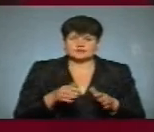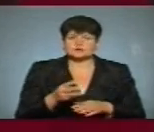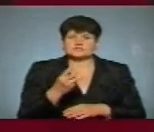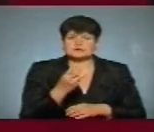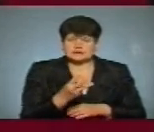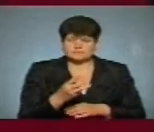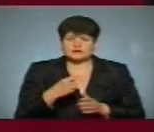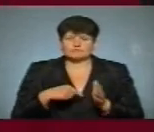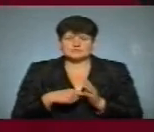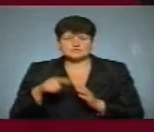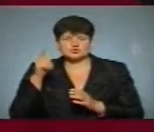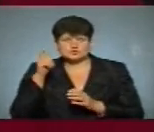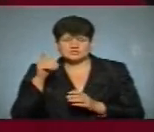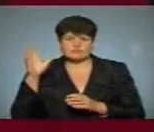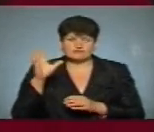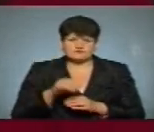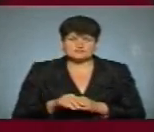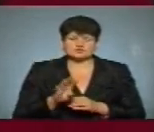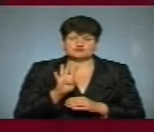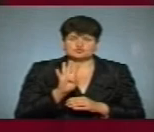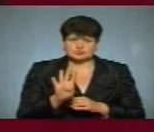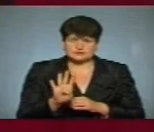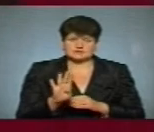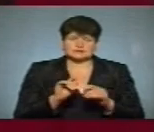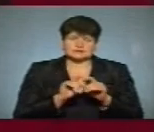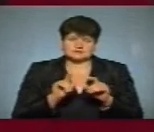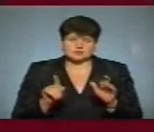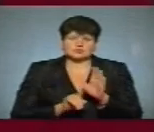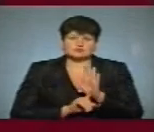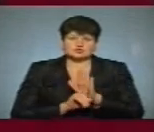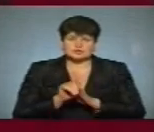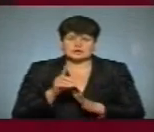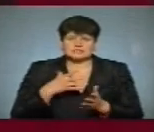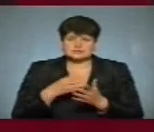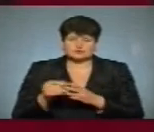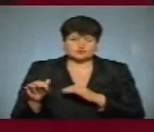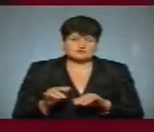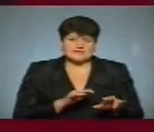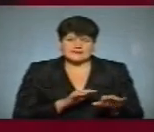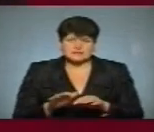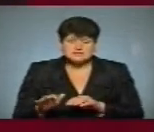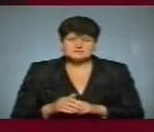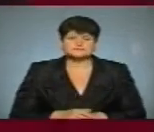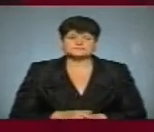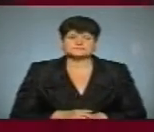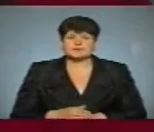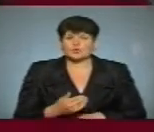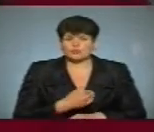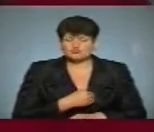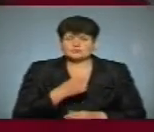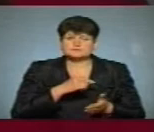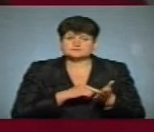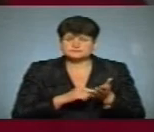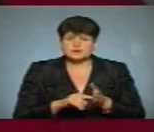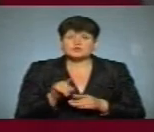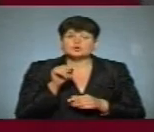відкрилося, у місті Чорткові усі 4 дошкільних заклади розпочали свою діяльність. Хочу зазначити і